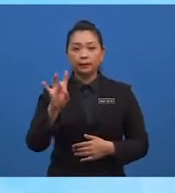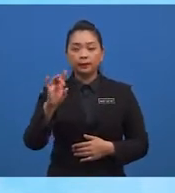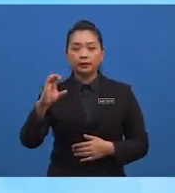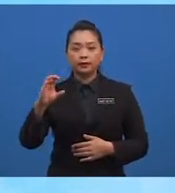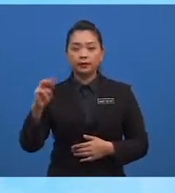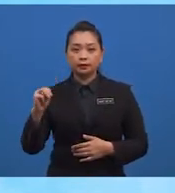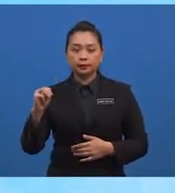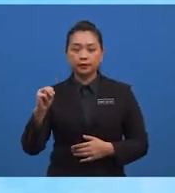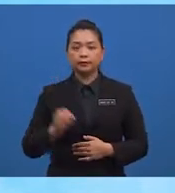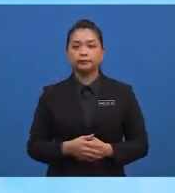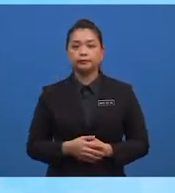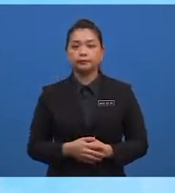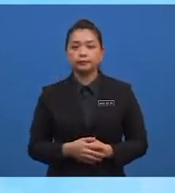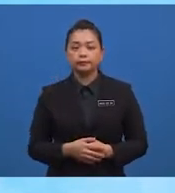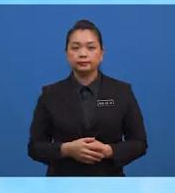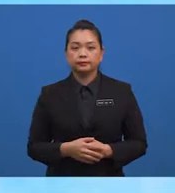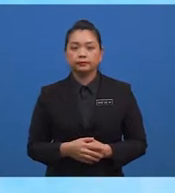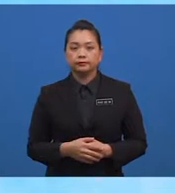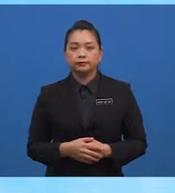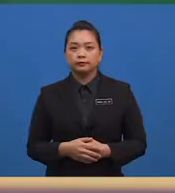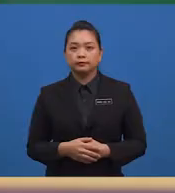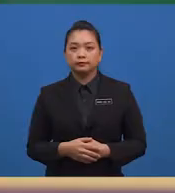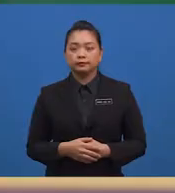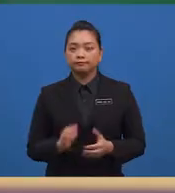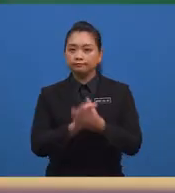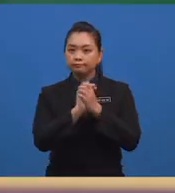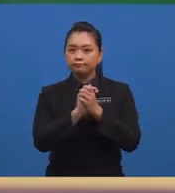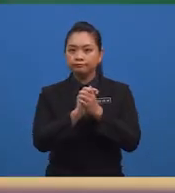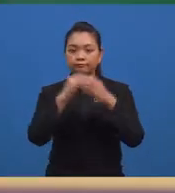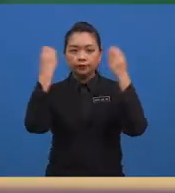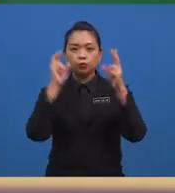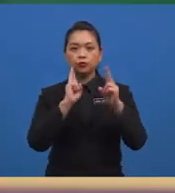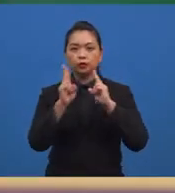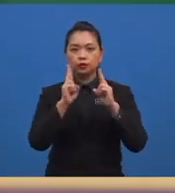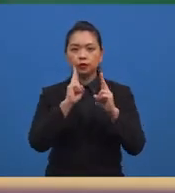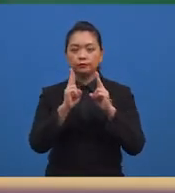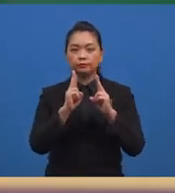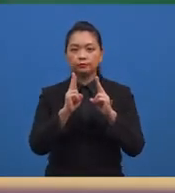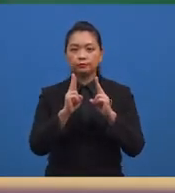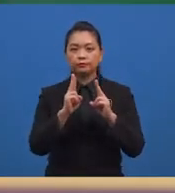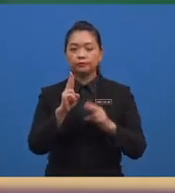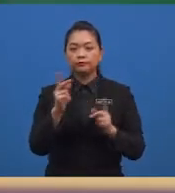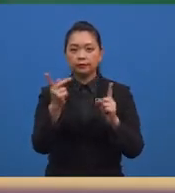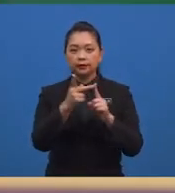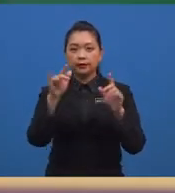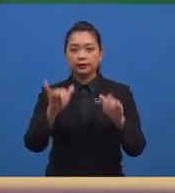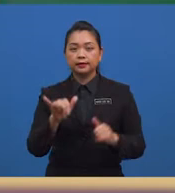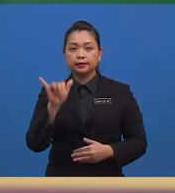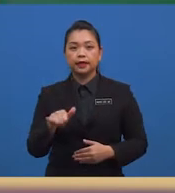68 cm. Tahniah cikgu ucapkan yang telah